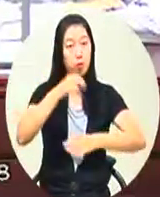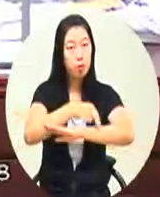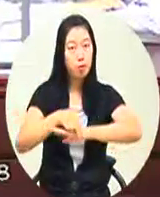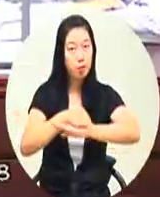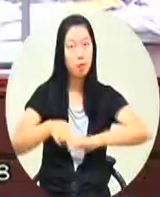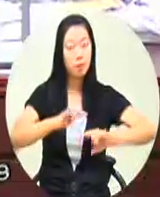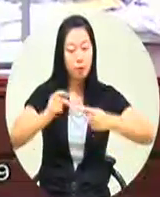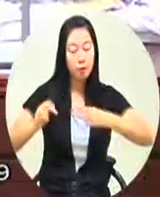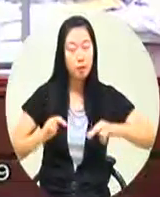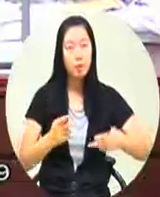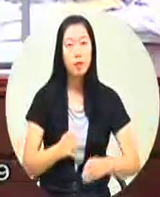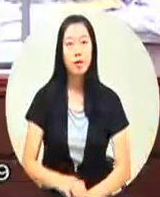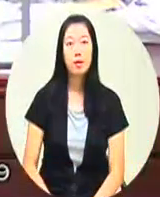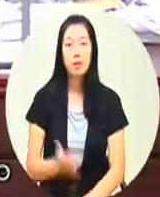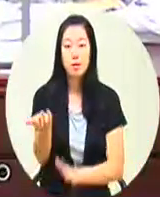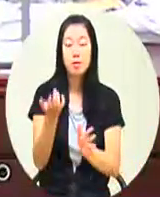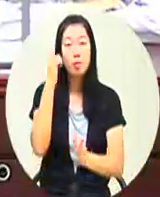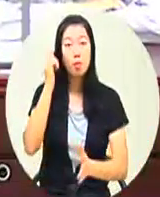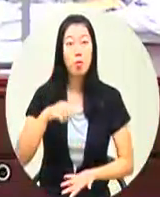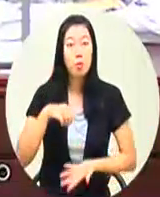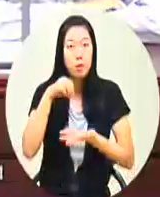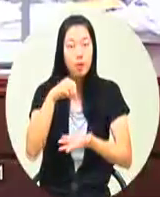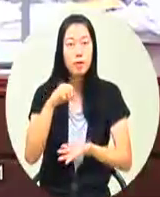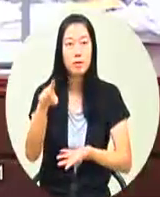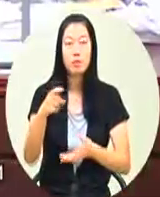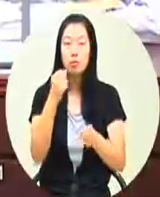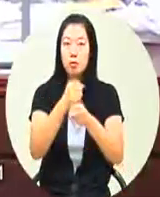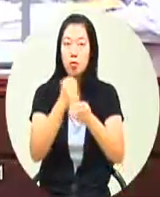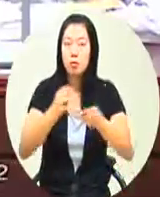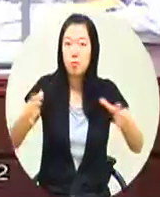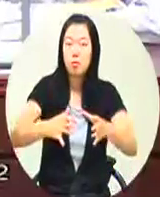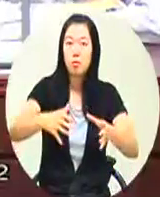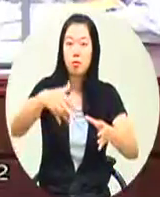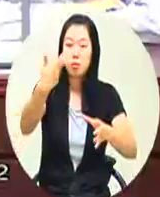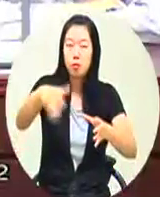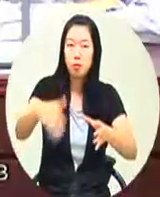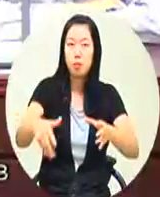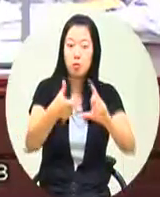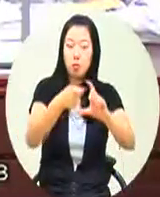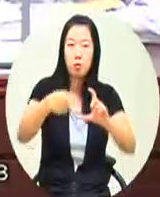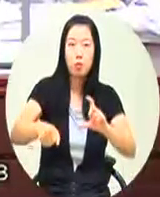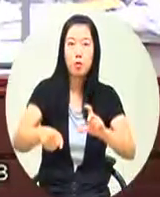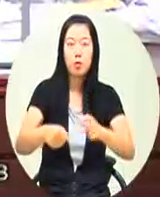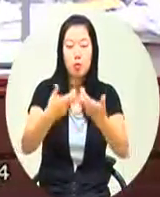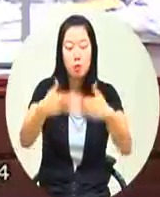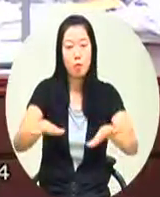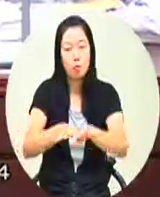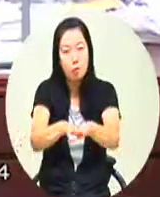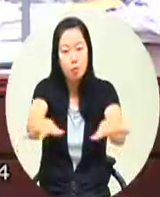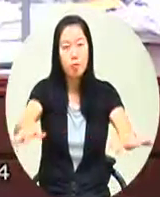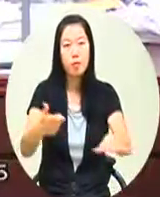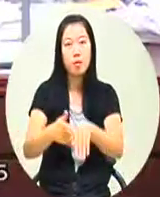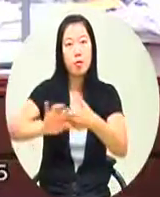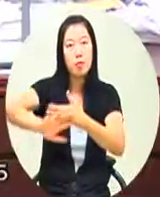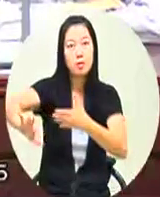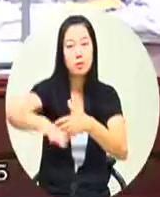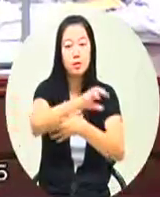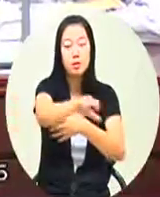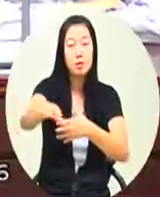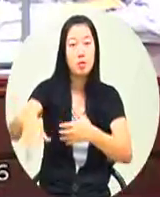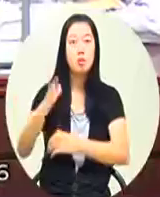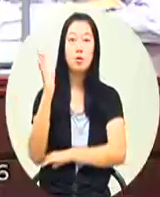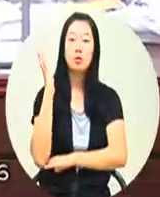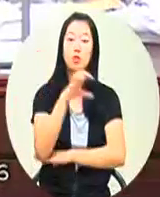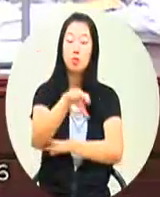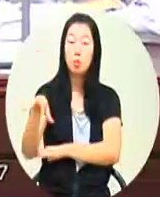到怎么样去做这一个集水区的分洪或者是治洪，那旁边是不是有其他的公有地，甚至我